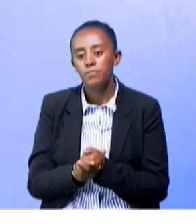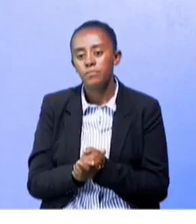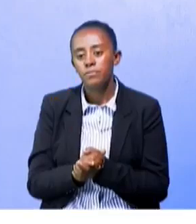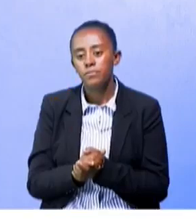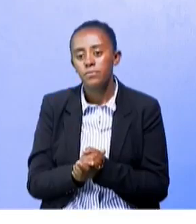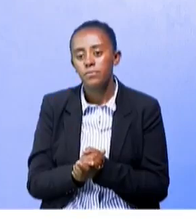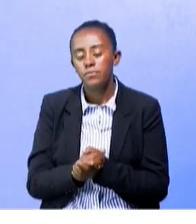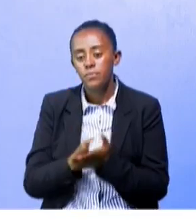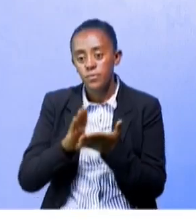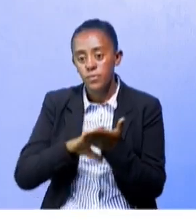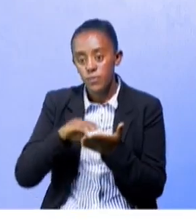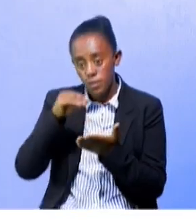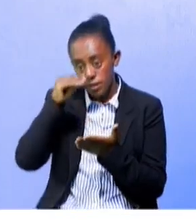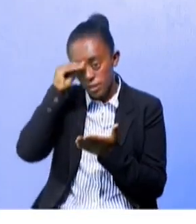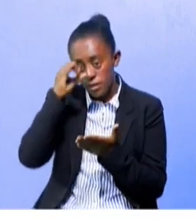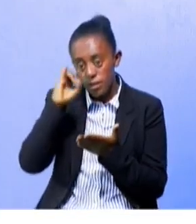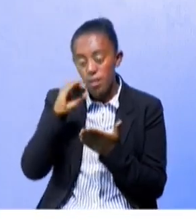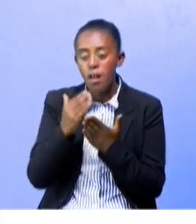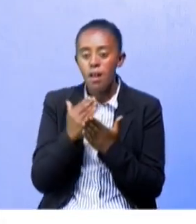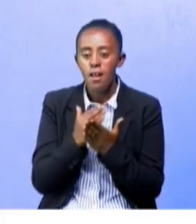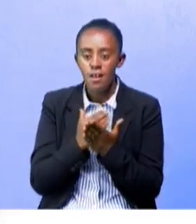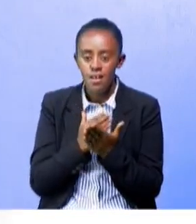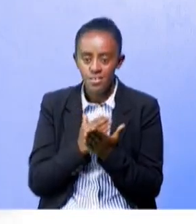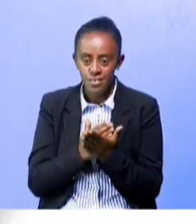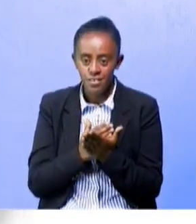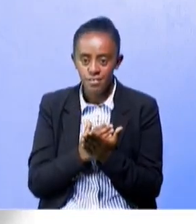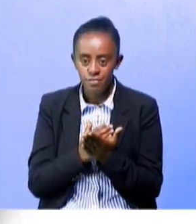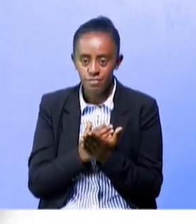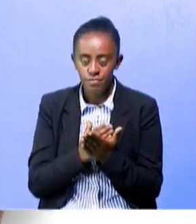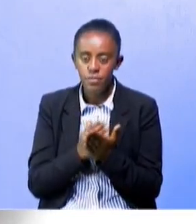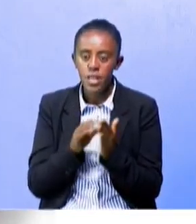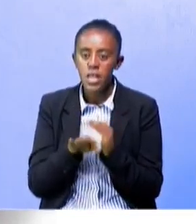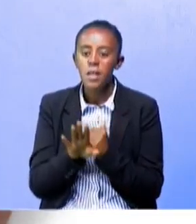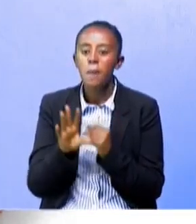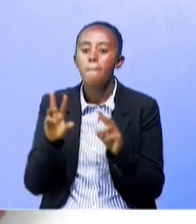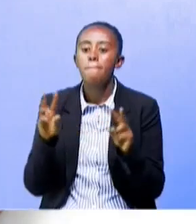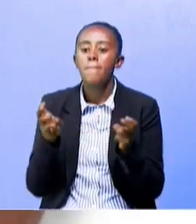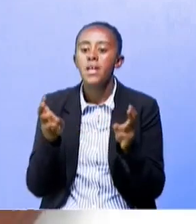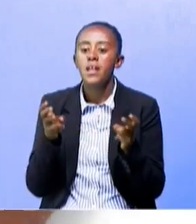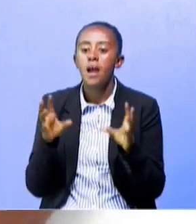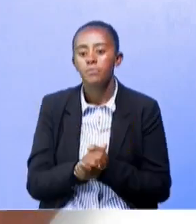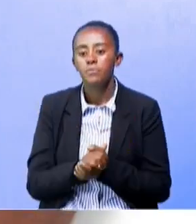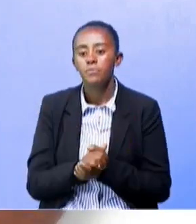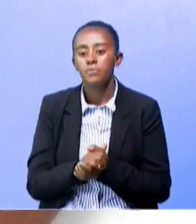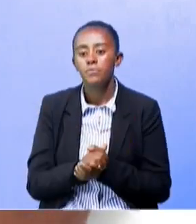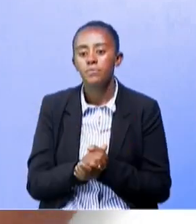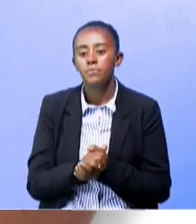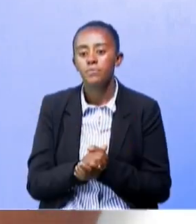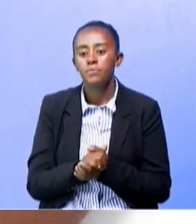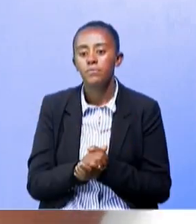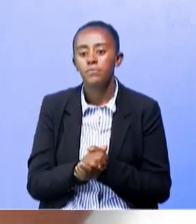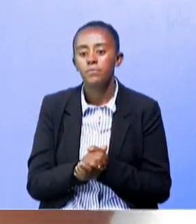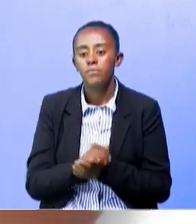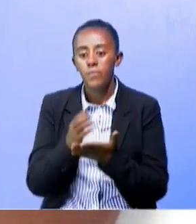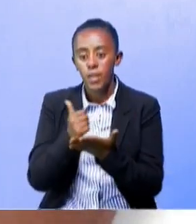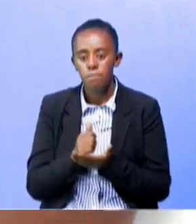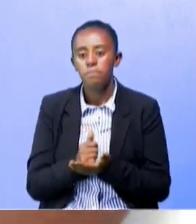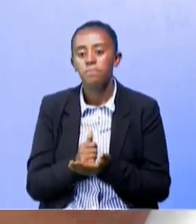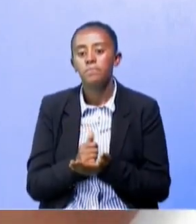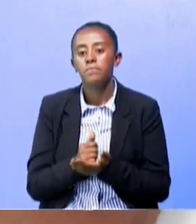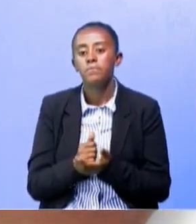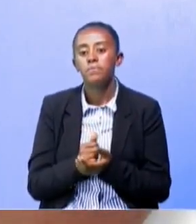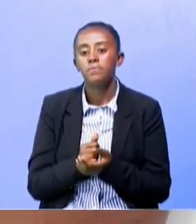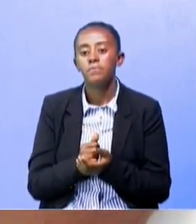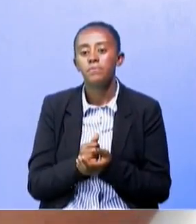ሆስፒታል ነውና ለዚህ በመብቃቱ በጣም ደስተኞች ነን ማመስገንም እንወዳለን። The city administration says these